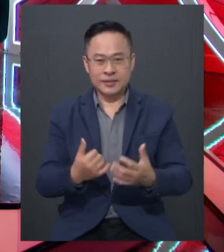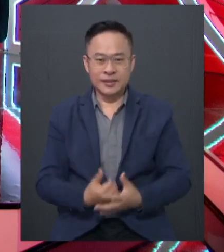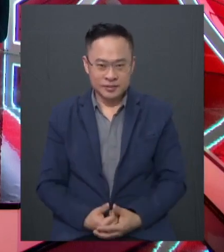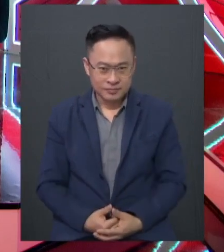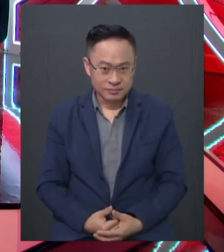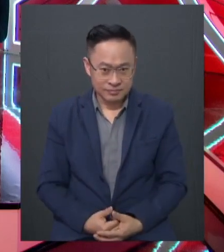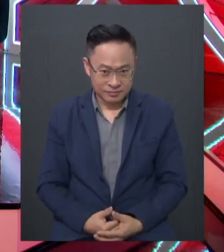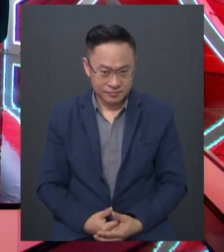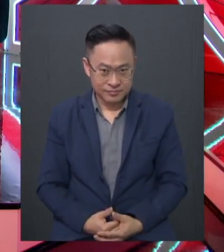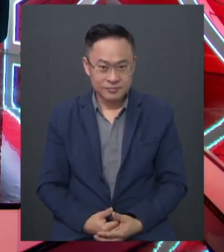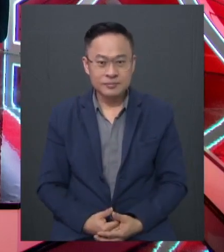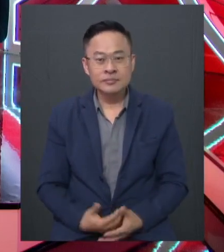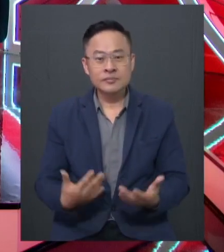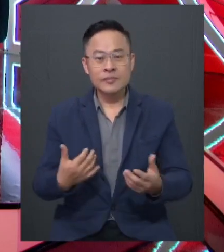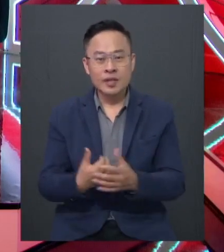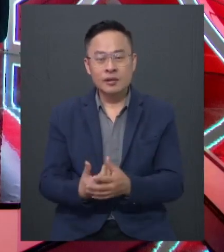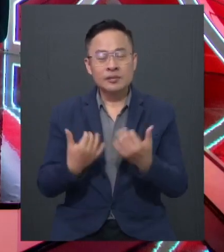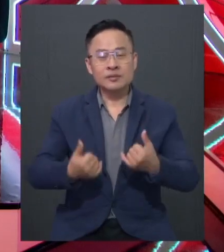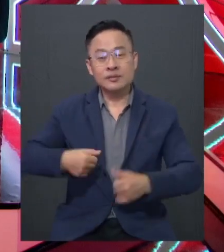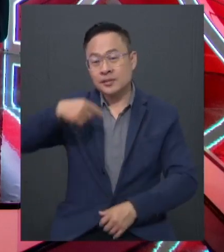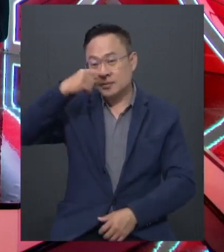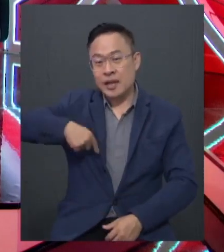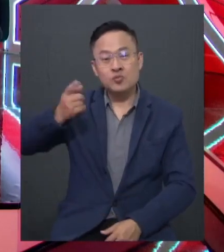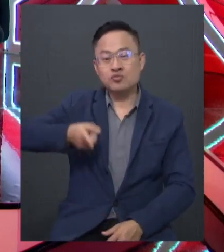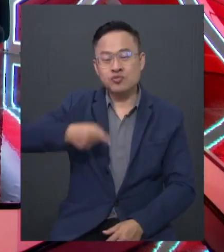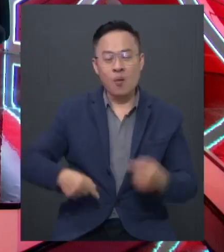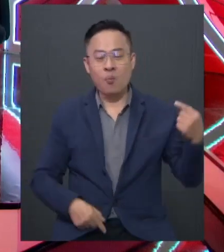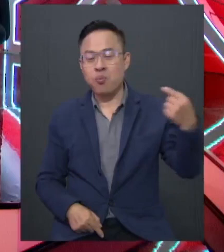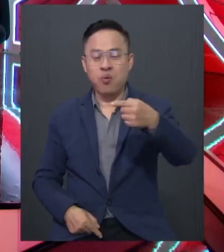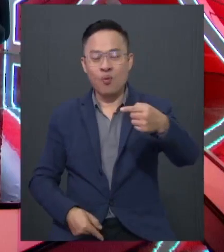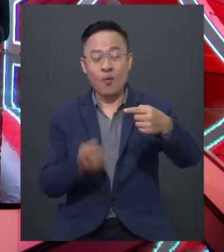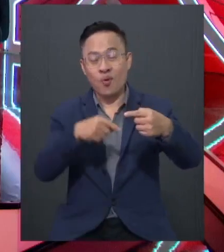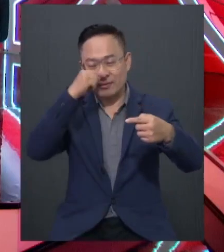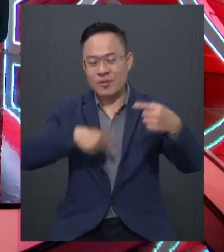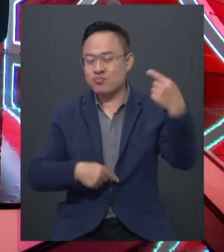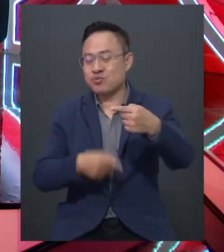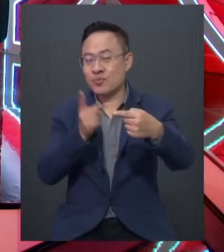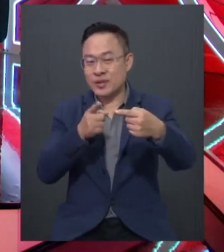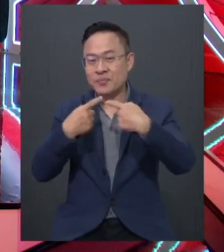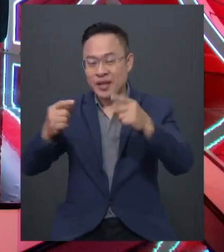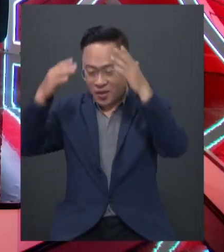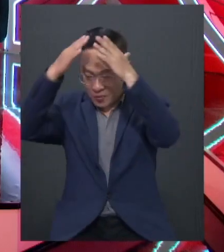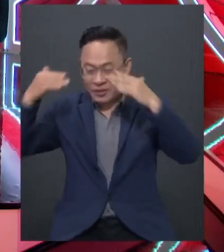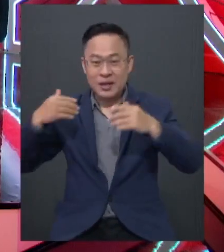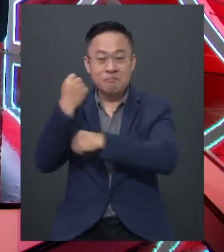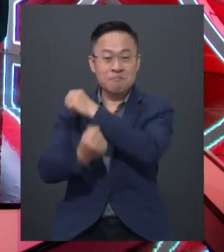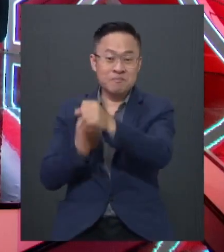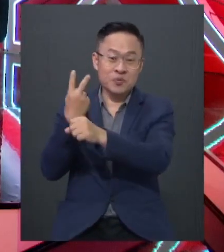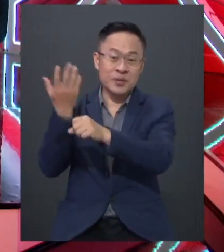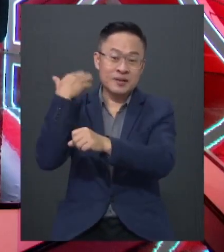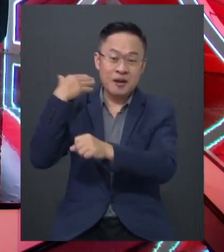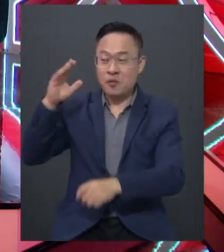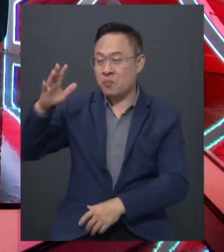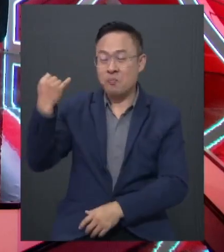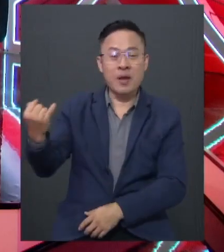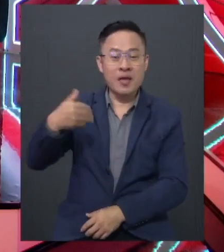ามนัด แล้วเราล่ะ ก็ครั้งที่แล้วเขาไม่ได้ มาเรามาอยู่แล้ว พูดดีคุณ เนาะเรามาอยู่แล้วเรามาแชมป์เก่า ก็ต้อง